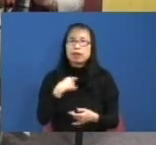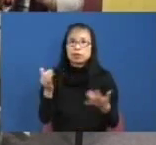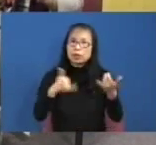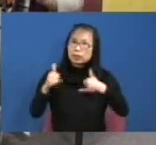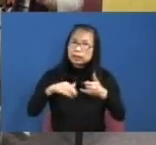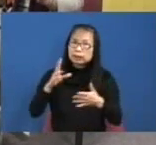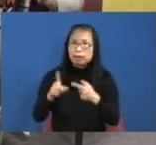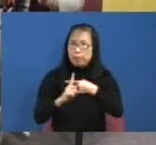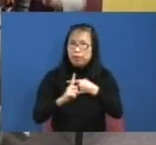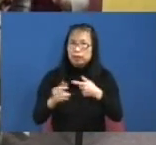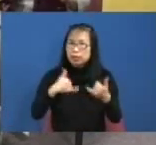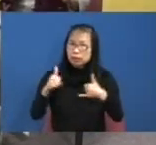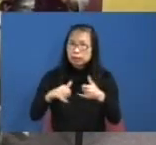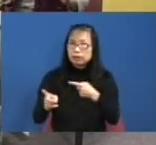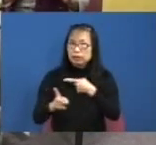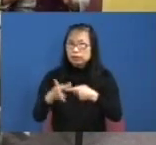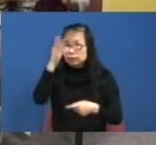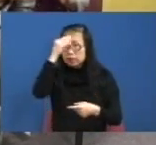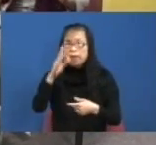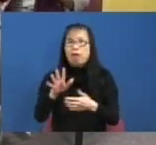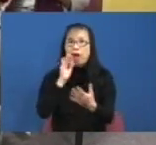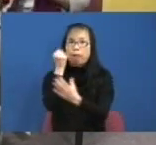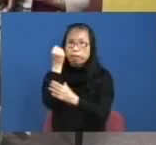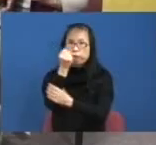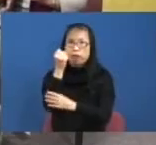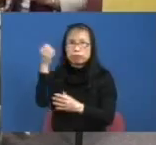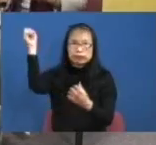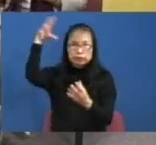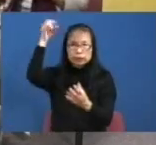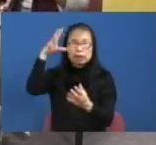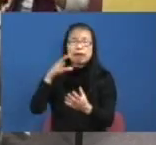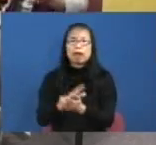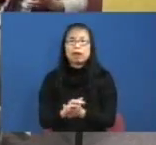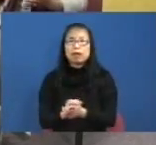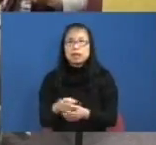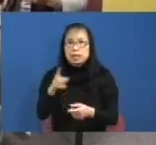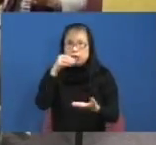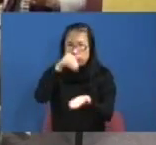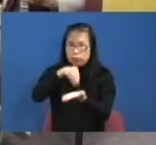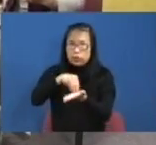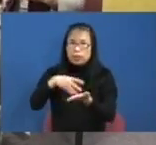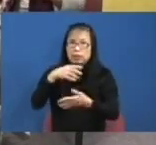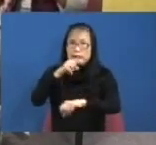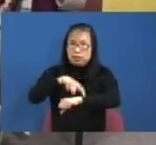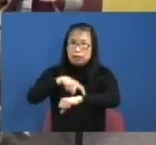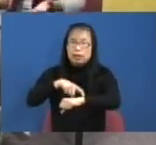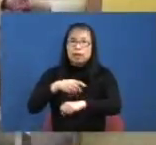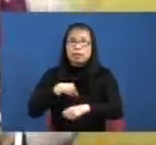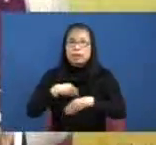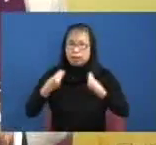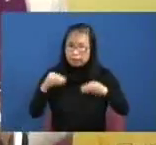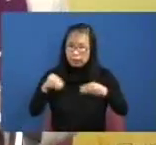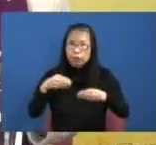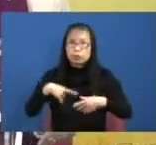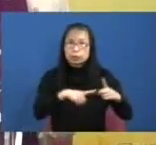其實即係危機演習咧，或者防輻射啊嘅演習咧，係即係應該定期咧係俾多啲教育多啲市